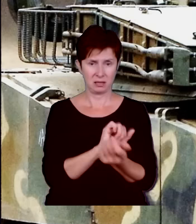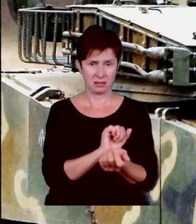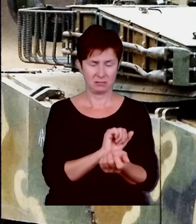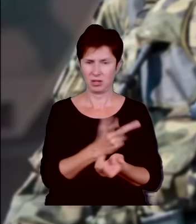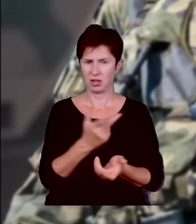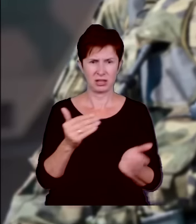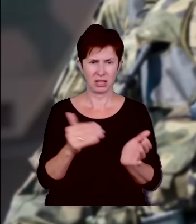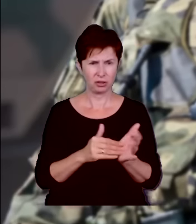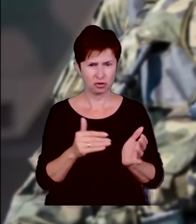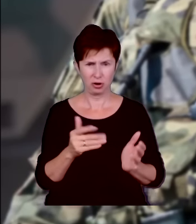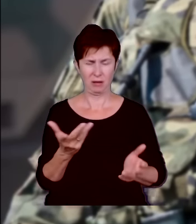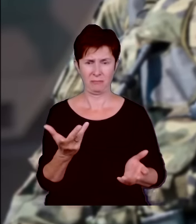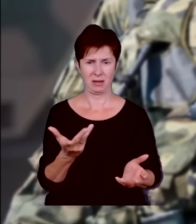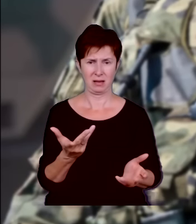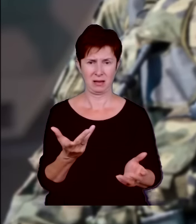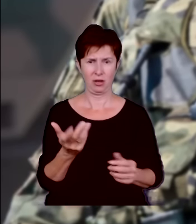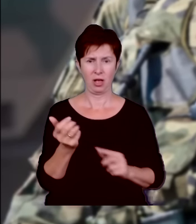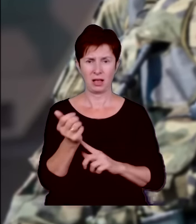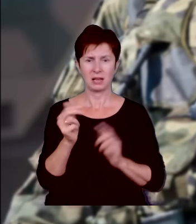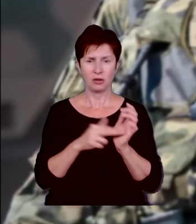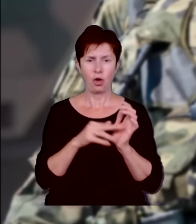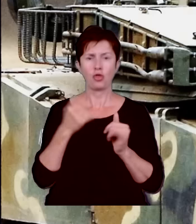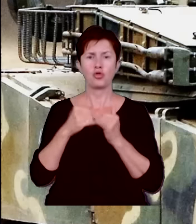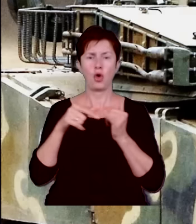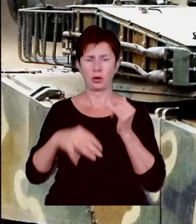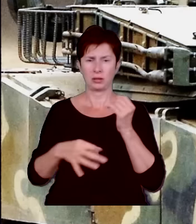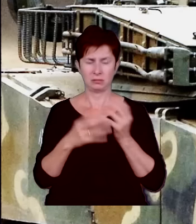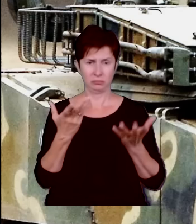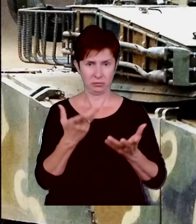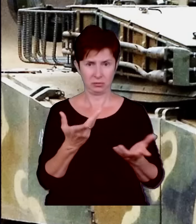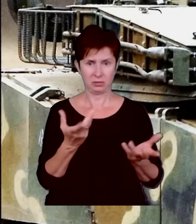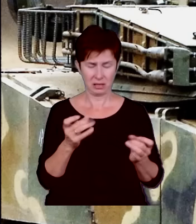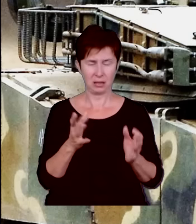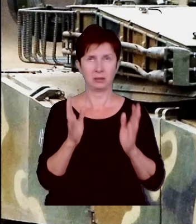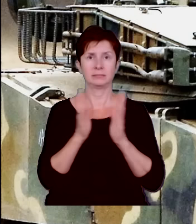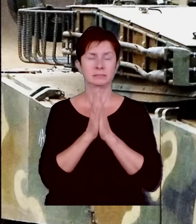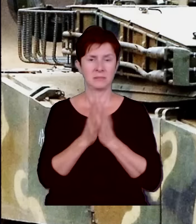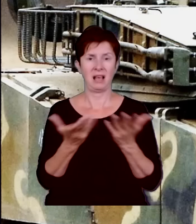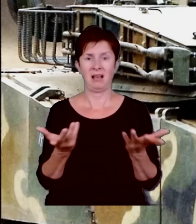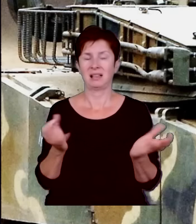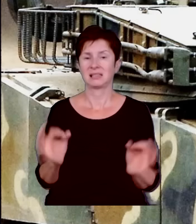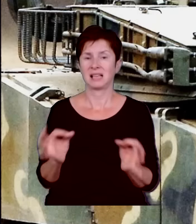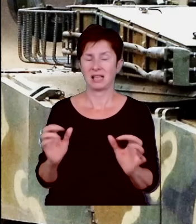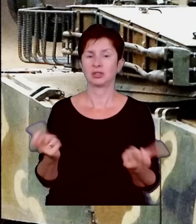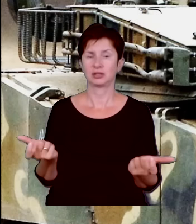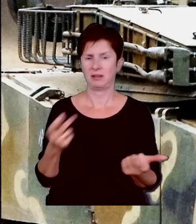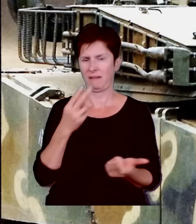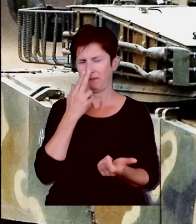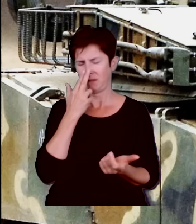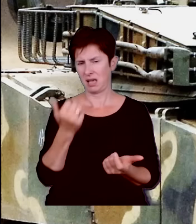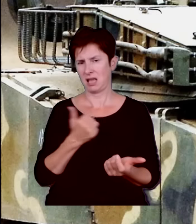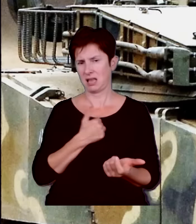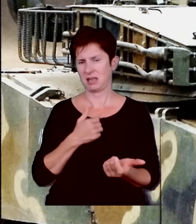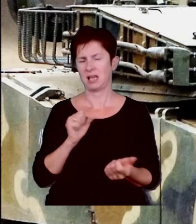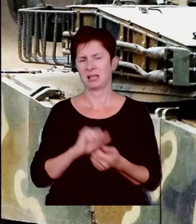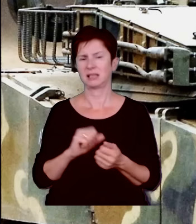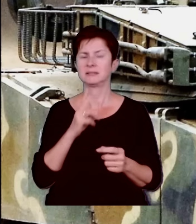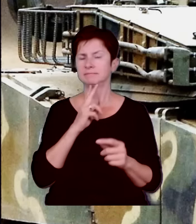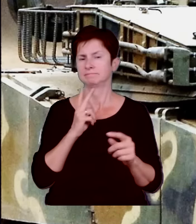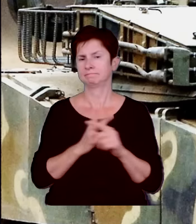praw takie ręce i na litość boską no znaczy mówiąc skrócie w tym przypadku Widać gołym okiem że mamy nadużycie siły